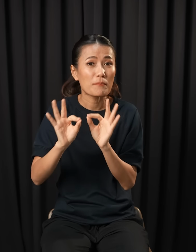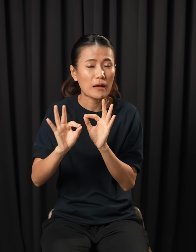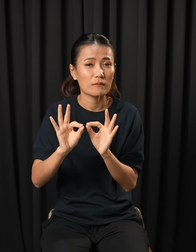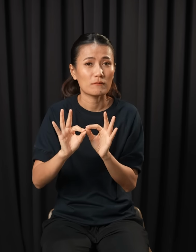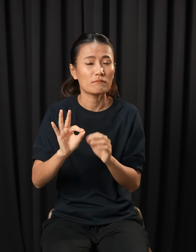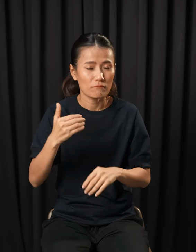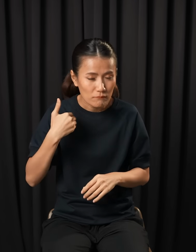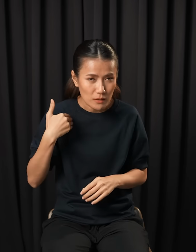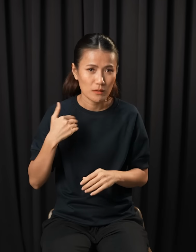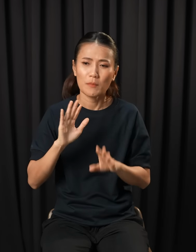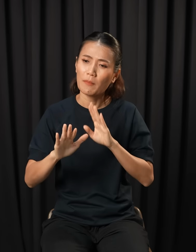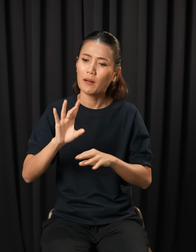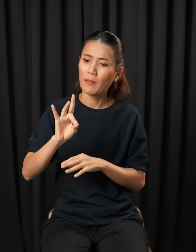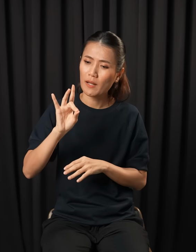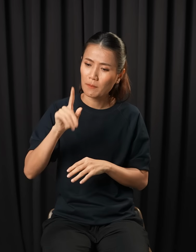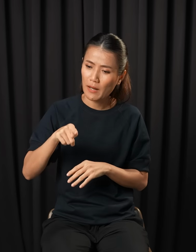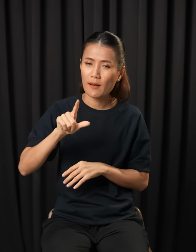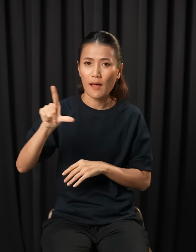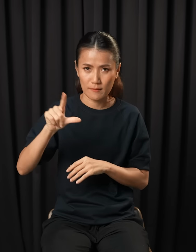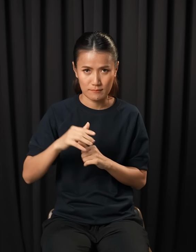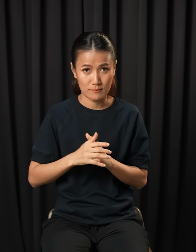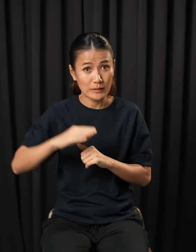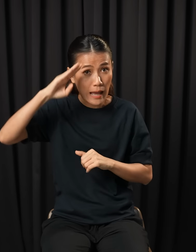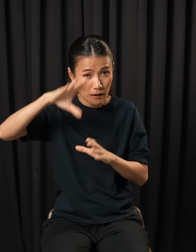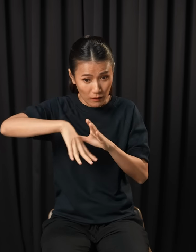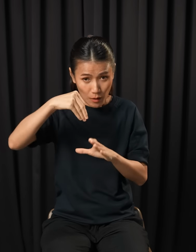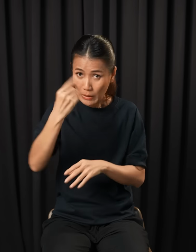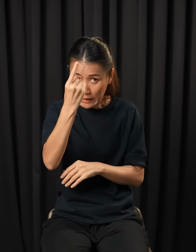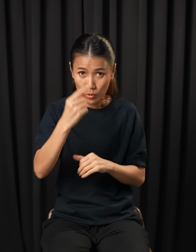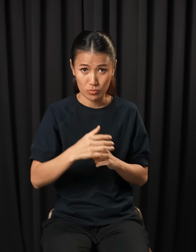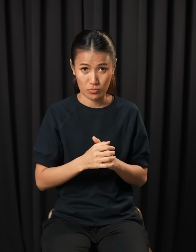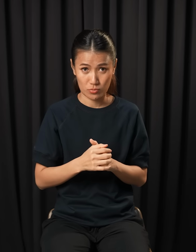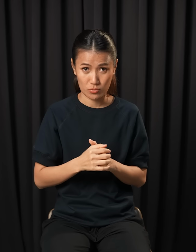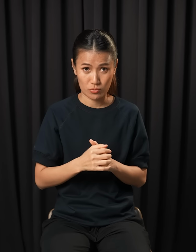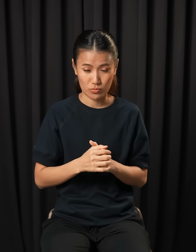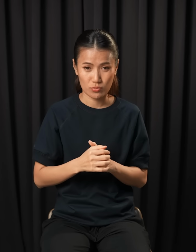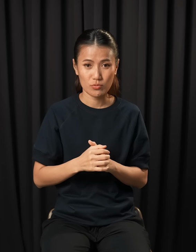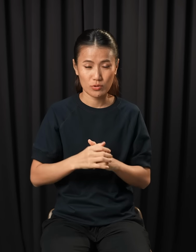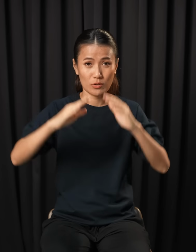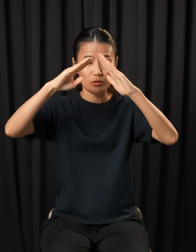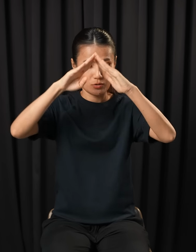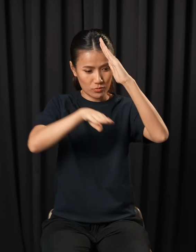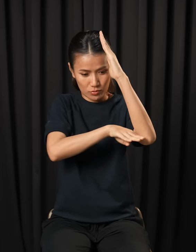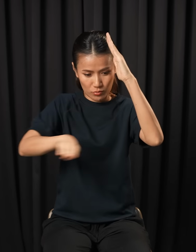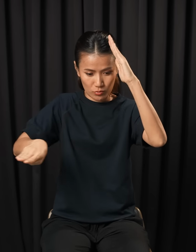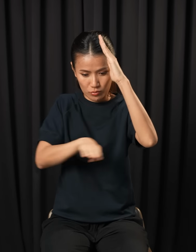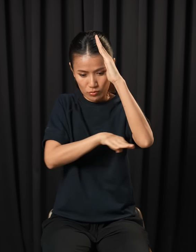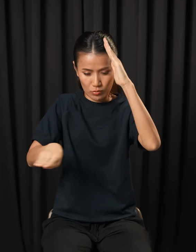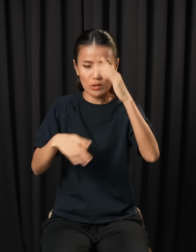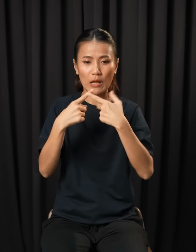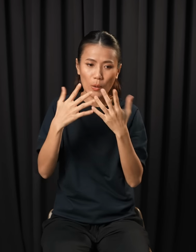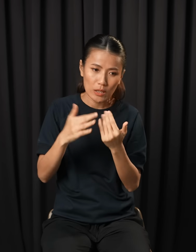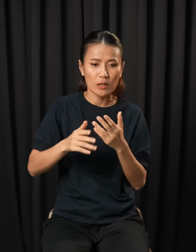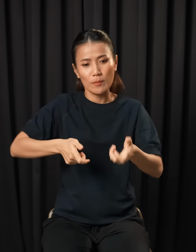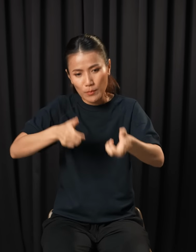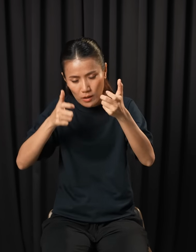ความมั่นคงแต่อย่างไรแต่ว่าไอ้งบประมาณที่จะประหยัดได้เนี่ยมันจะประโยชน์ประมาณได้ก็ประมาณ 8,000 กว่าล้านเฉพาะทหารเกณฑ์นะเฉพ